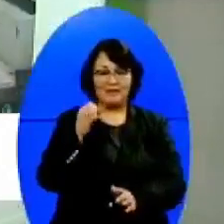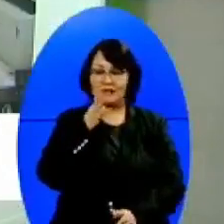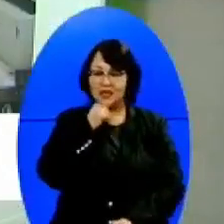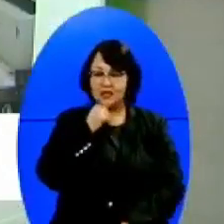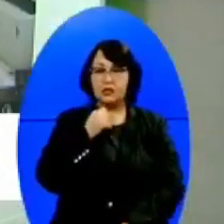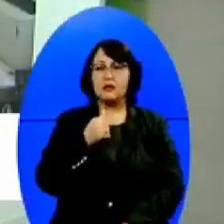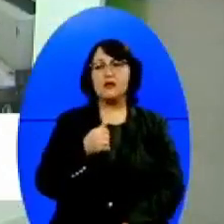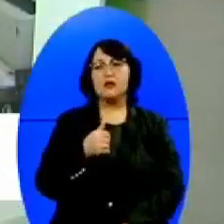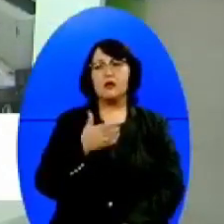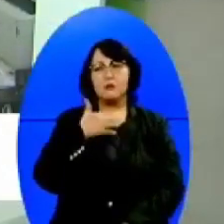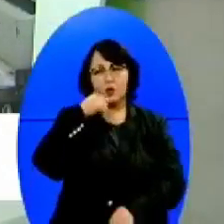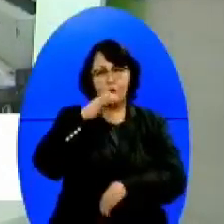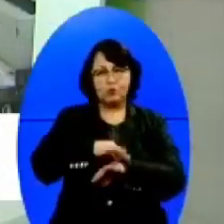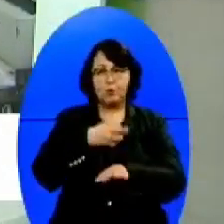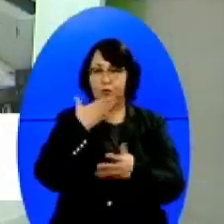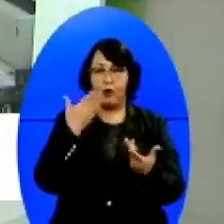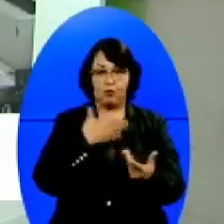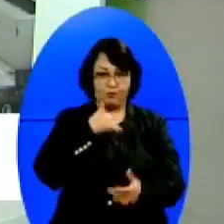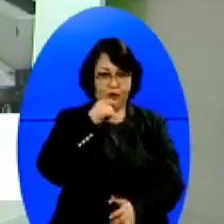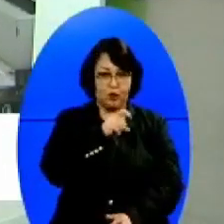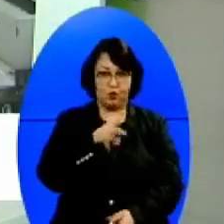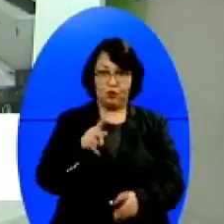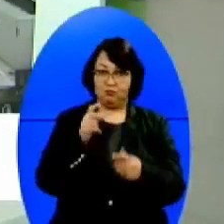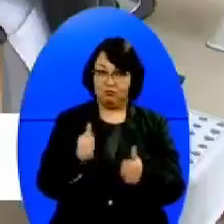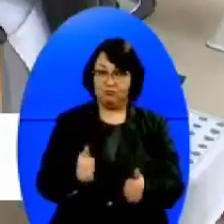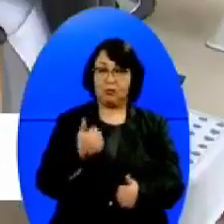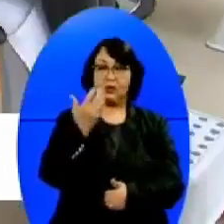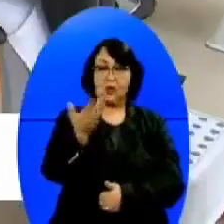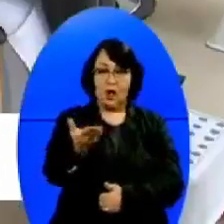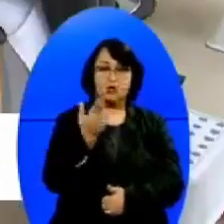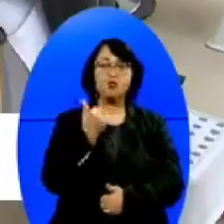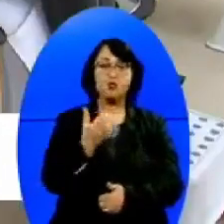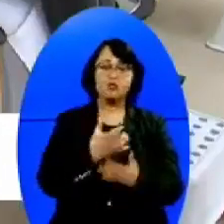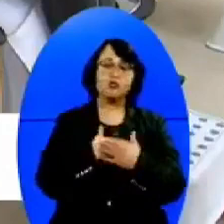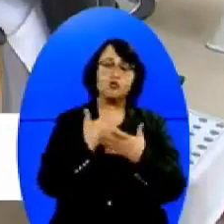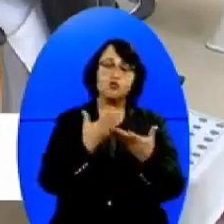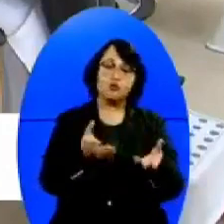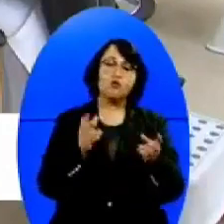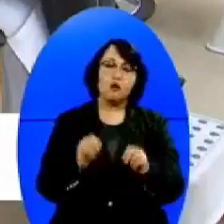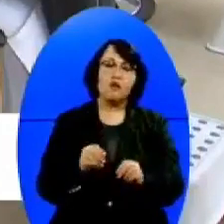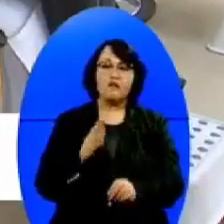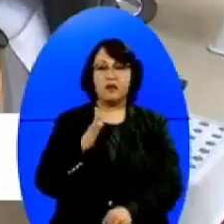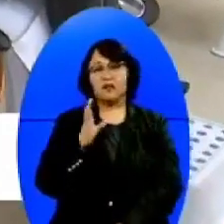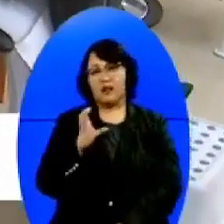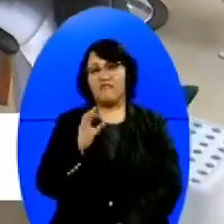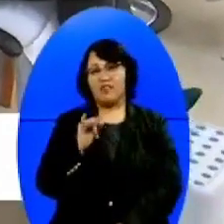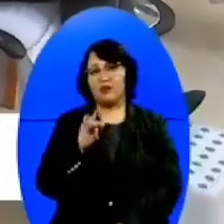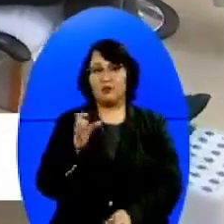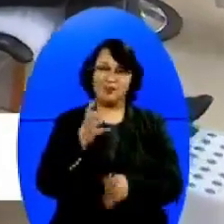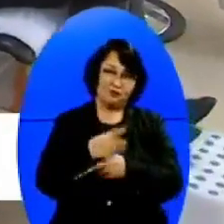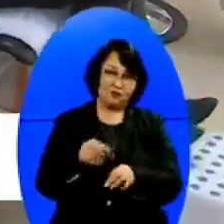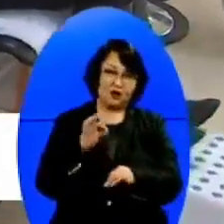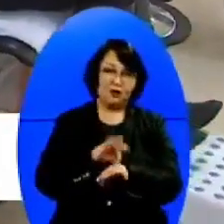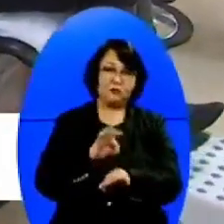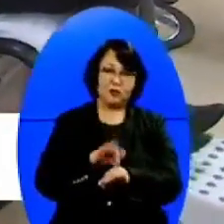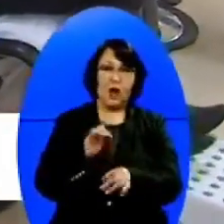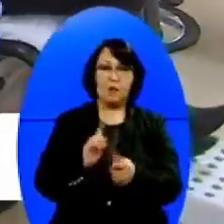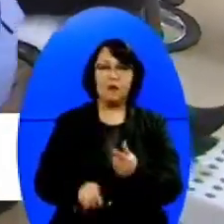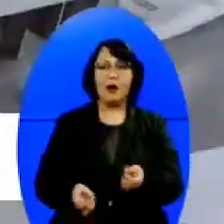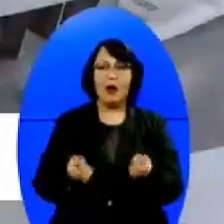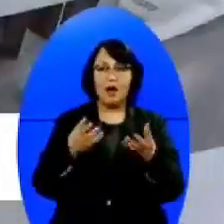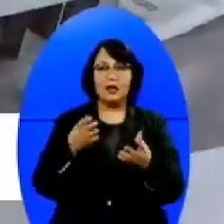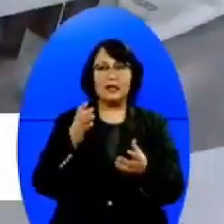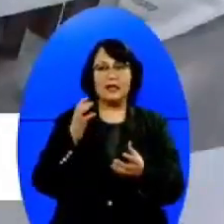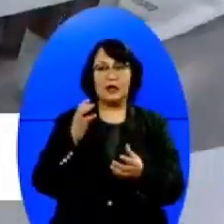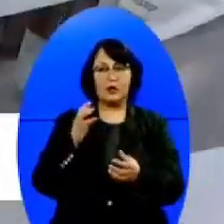альч бүлгийн цустай эрүүл бол иргэн та донор болох боломжтой. Иргэдийн дунд ВЦ вирусын тархалт их байгаагаас цусны донор болох иргэд багасч